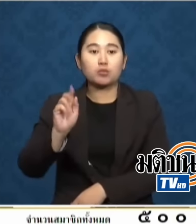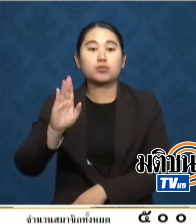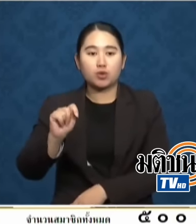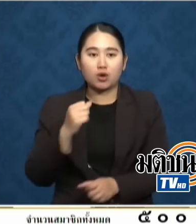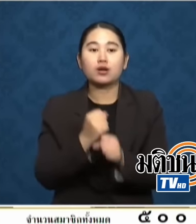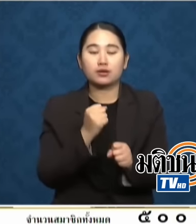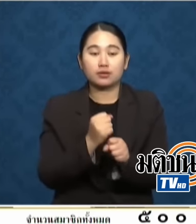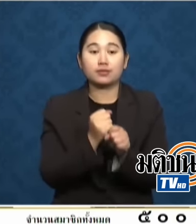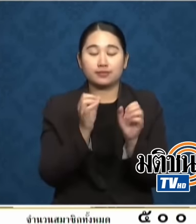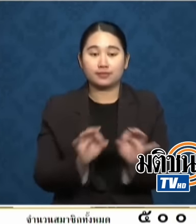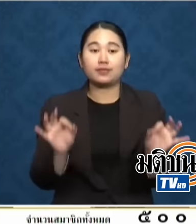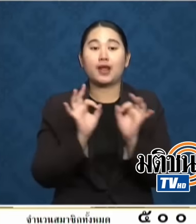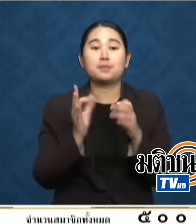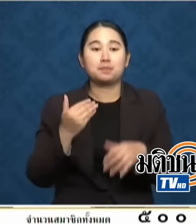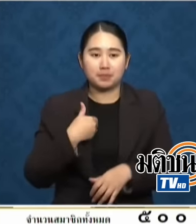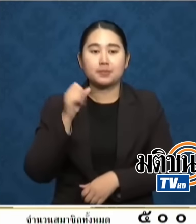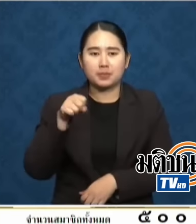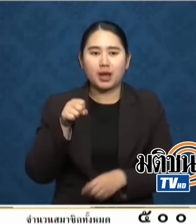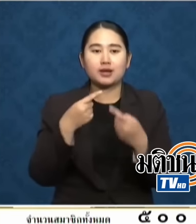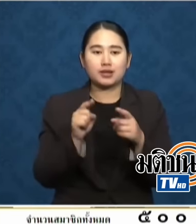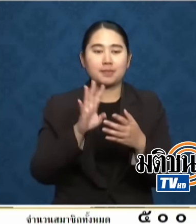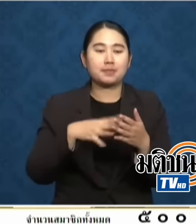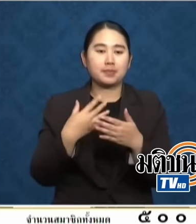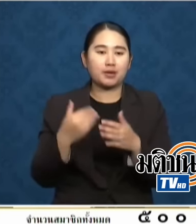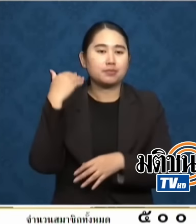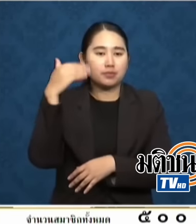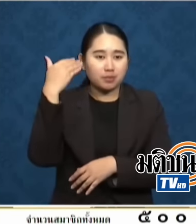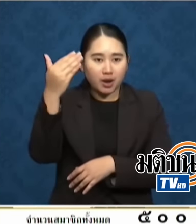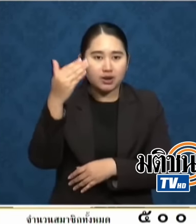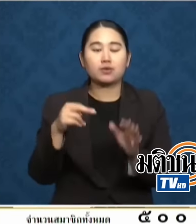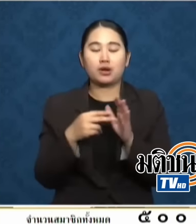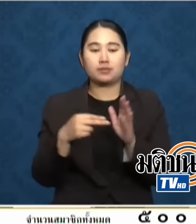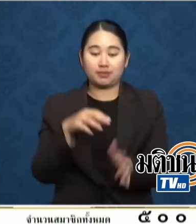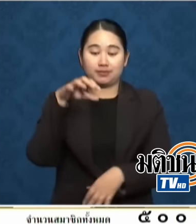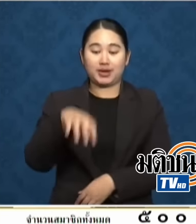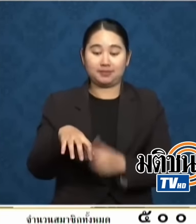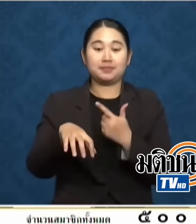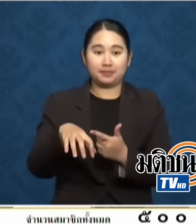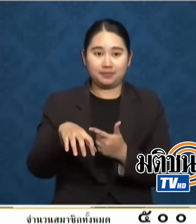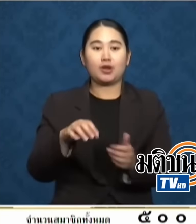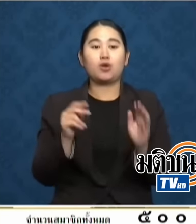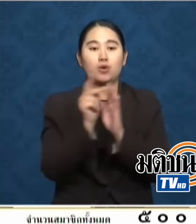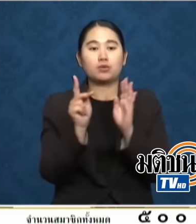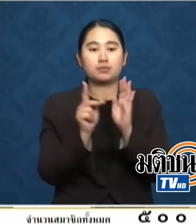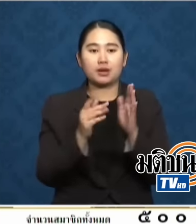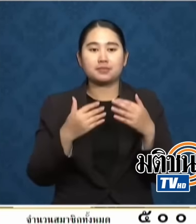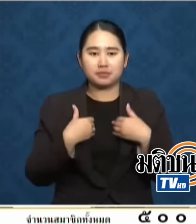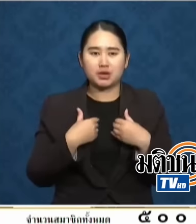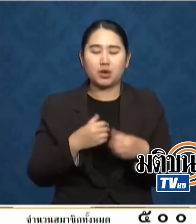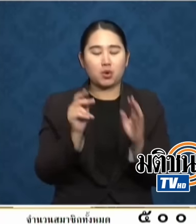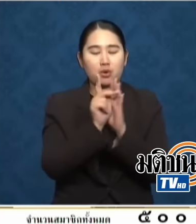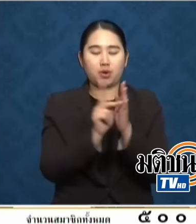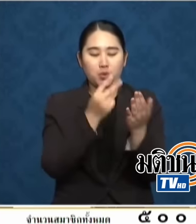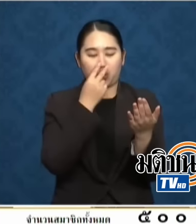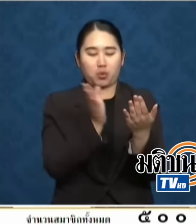บทบาทมากแต่ว่าในระยะหลังเนี่ยมีองค์กรและมีกฎหมายที่สลับซับ